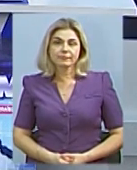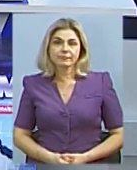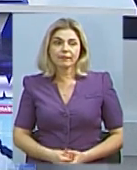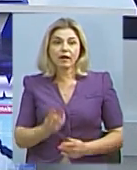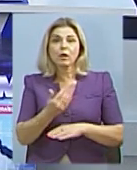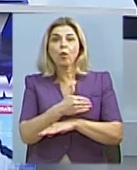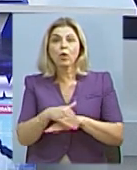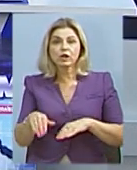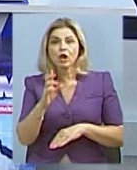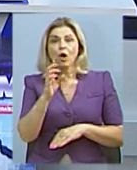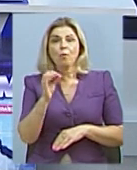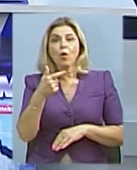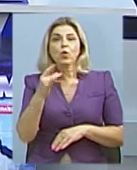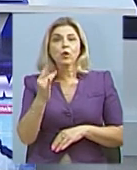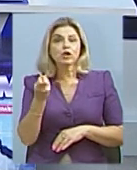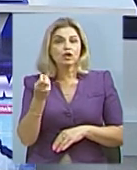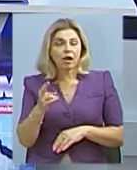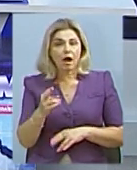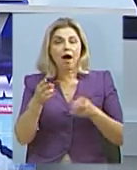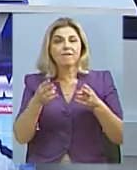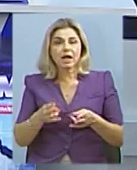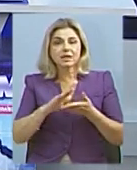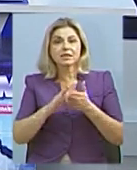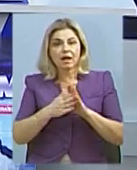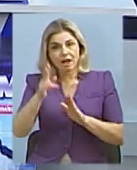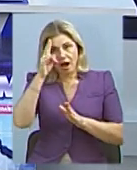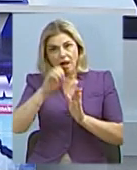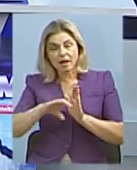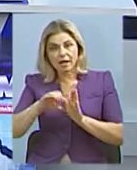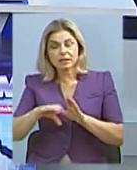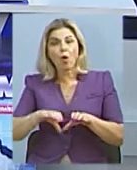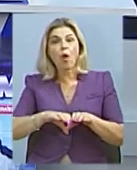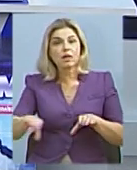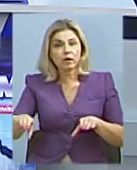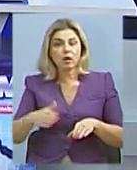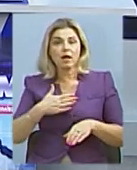На вулиці Богородичній в аварійному стані каналізаційний колектор. Наші